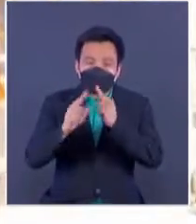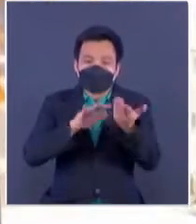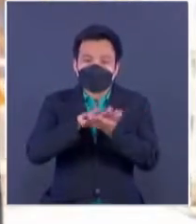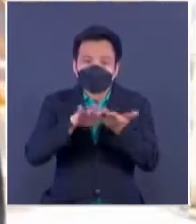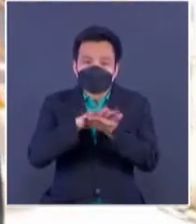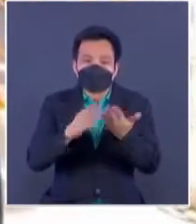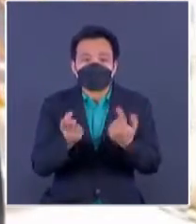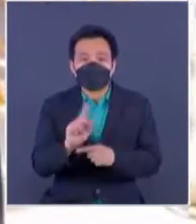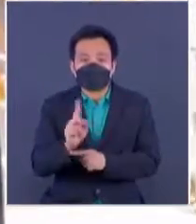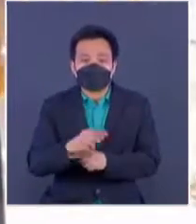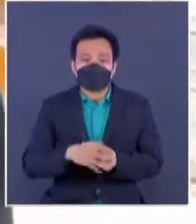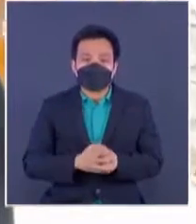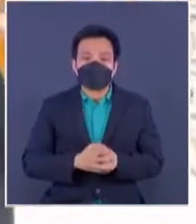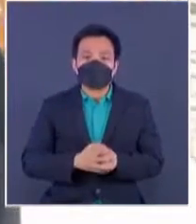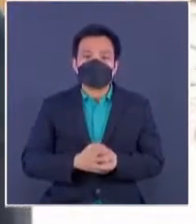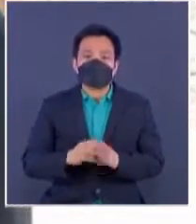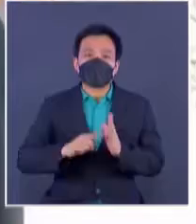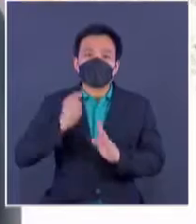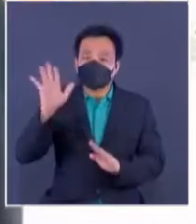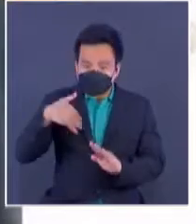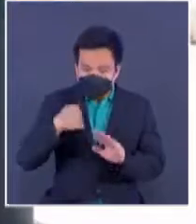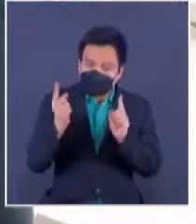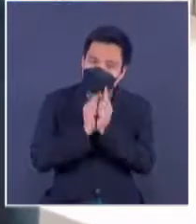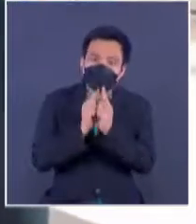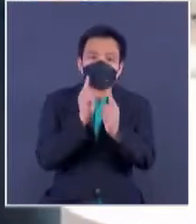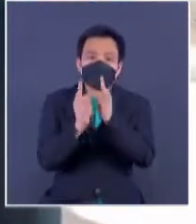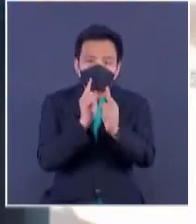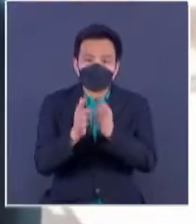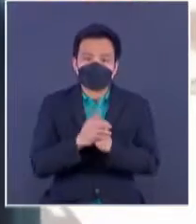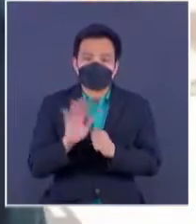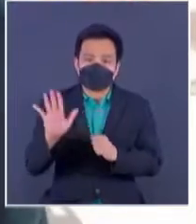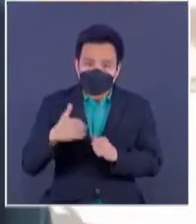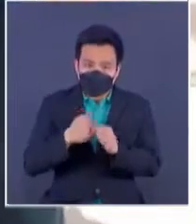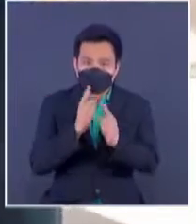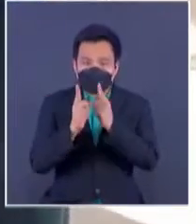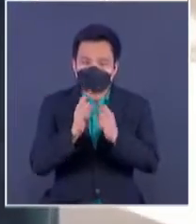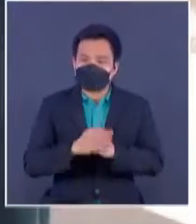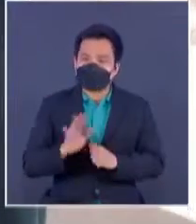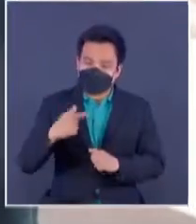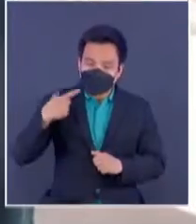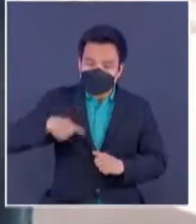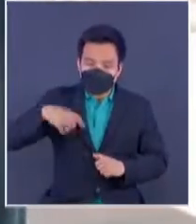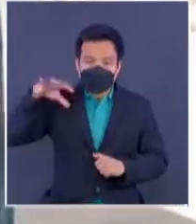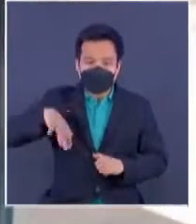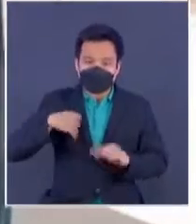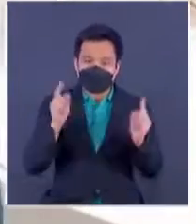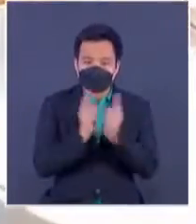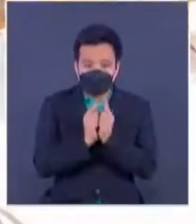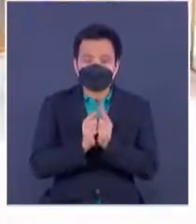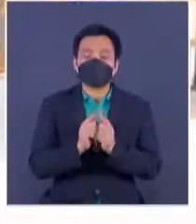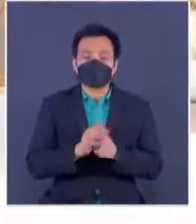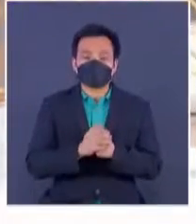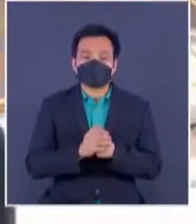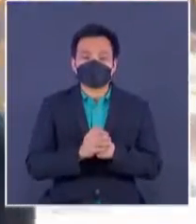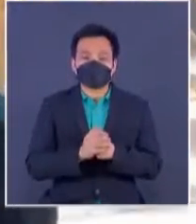ขอโทษเป็นเงินเท่านั้น อย่างแรกต้องมาเจอหน้ากันก่อนค่ะต้องมารับฟังข้อเท็จหาอะไรกันก่อนนะคะแล้วค่อยว่ากัน คือเ